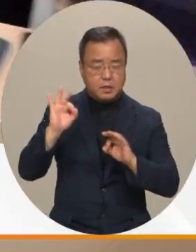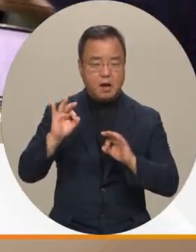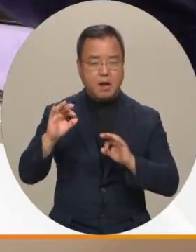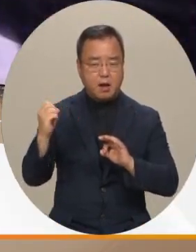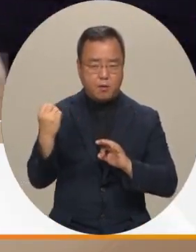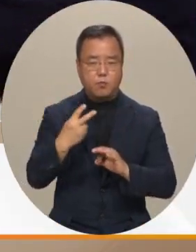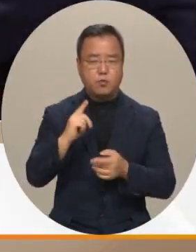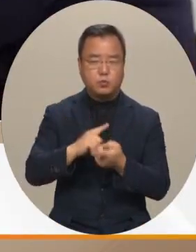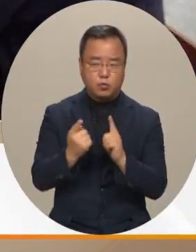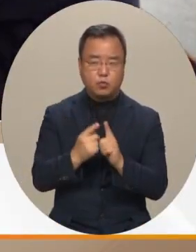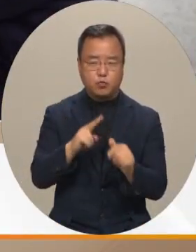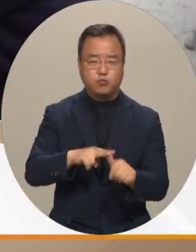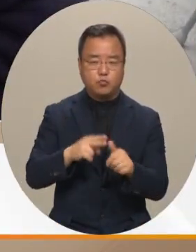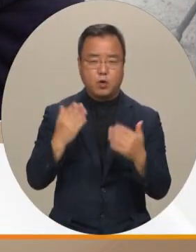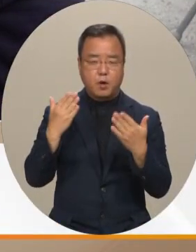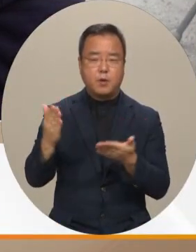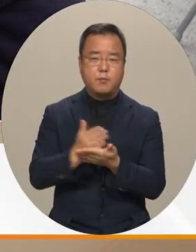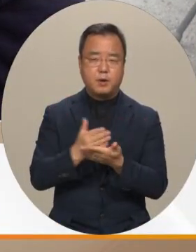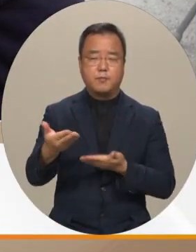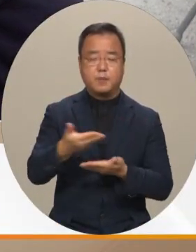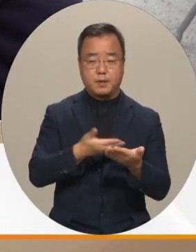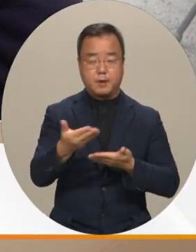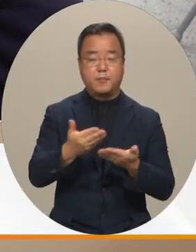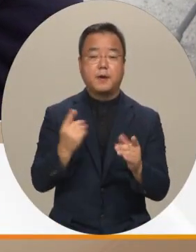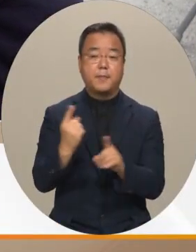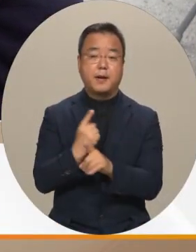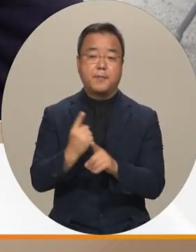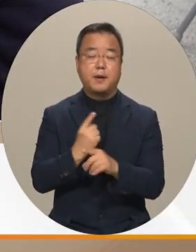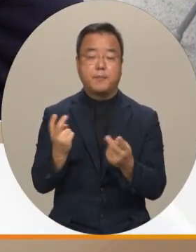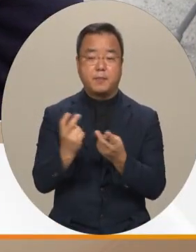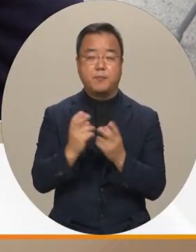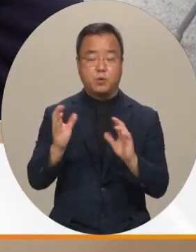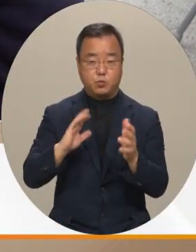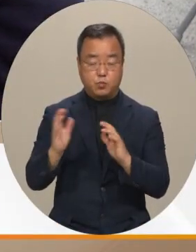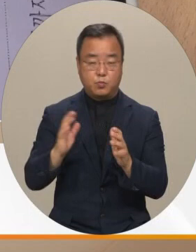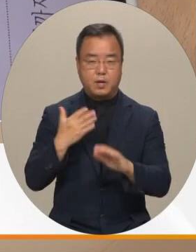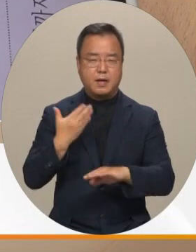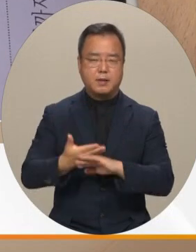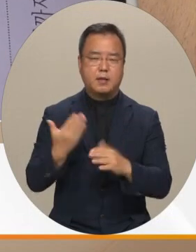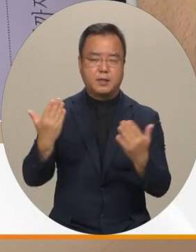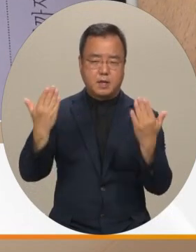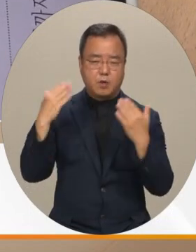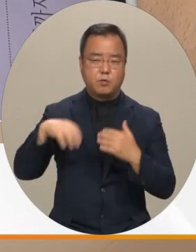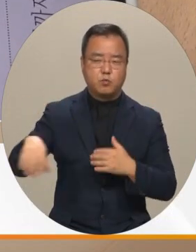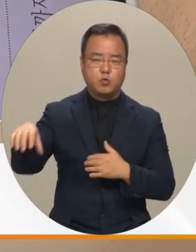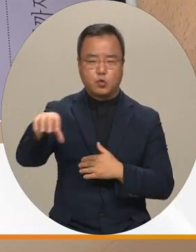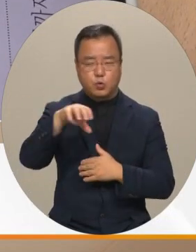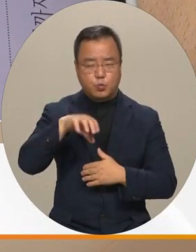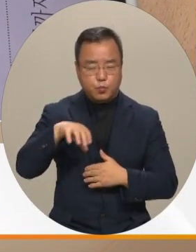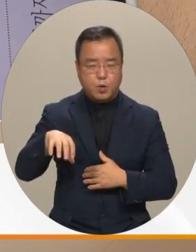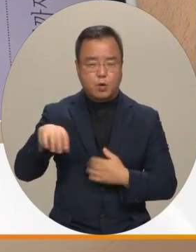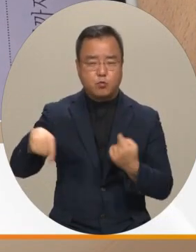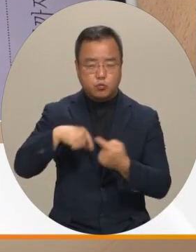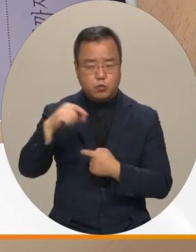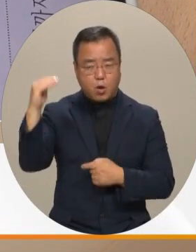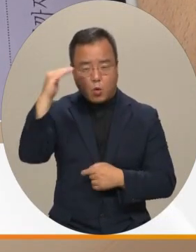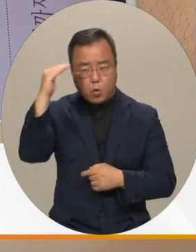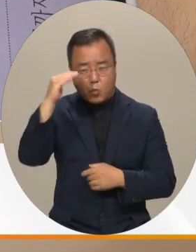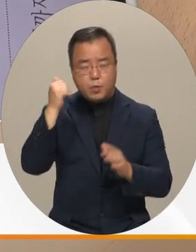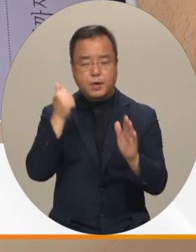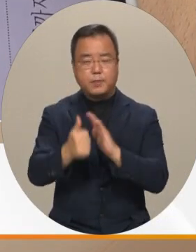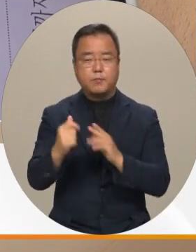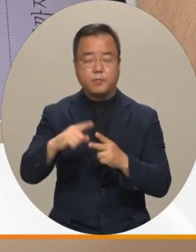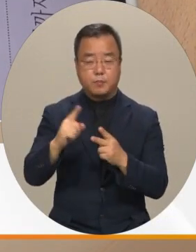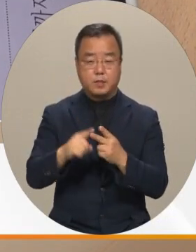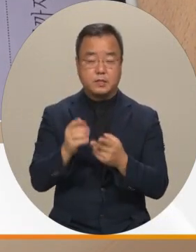교류하는 후보학교 네트워크를 통해 개선점을 논의하고 또 다른 지역의 IB 학교 운영을 참관하는 연수나 IB 전문가